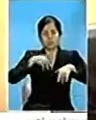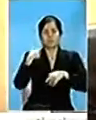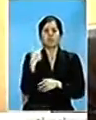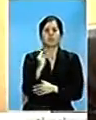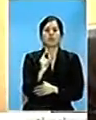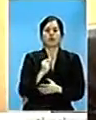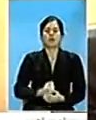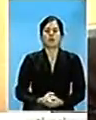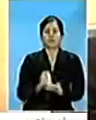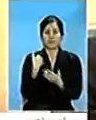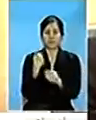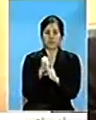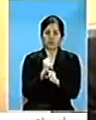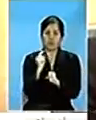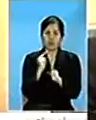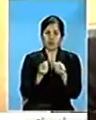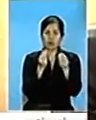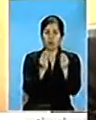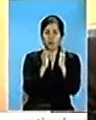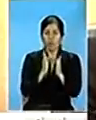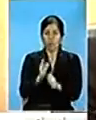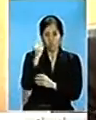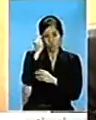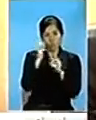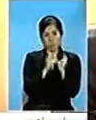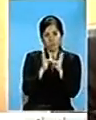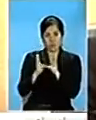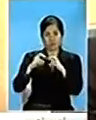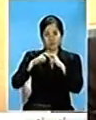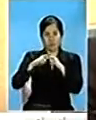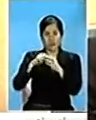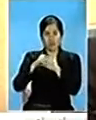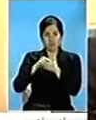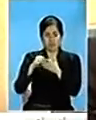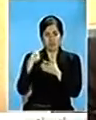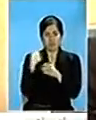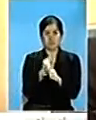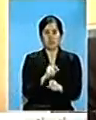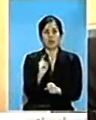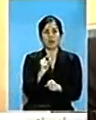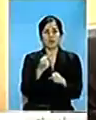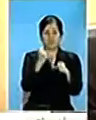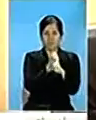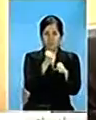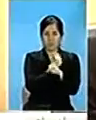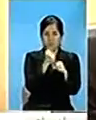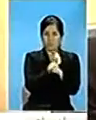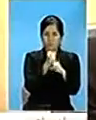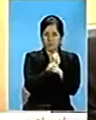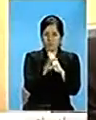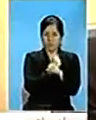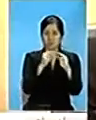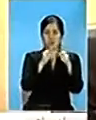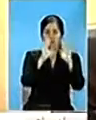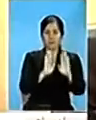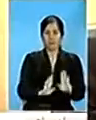นรู้จักแก้ปัญหาด้วยตนเองใช้เวทีฝึกปฏิบัติประชาธิปไตย